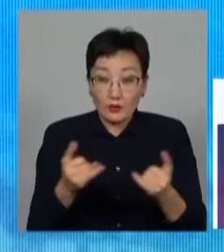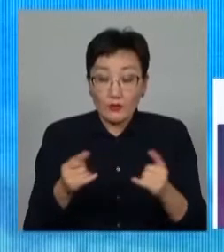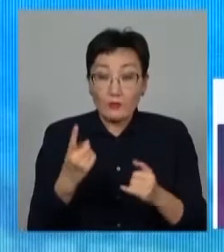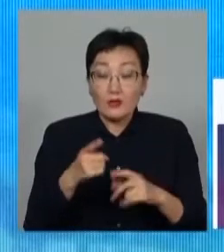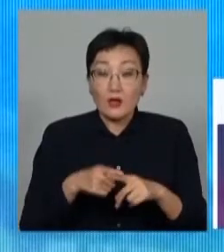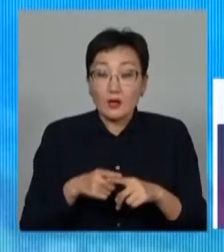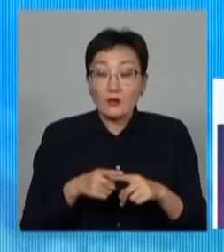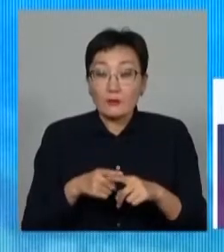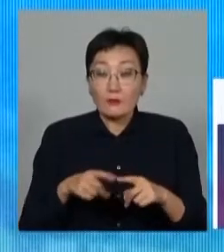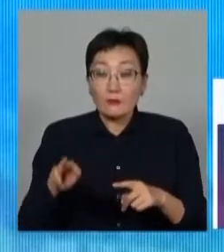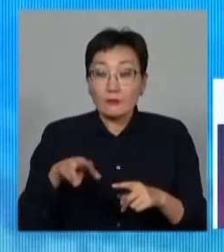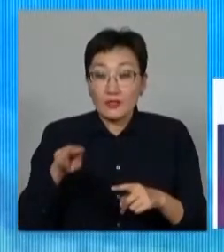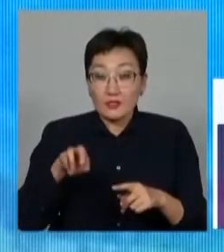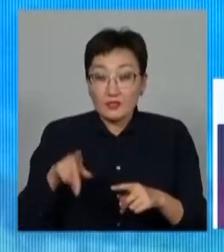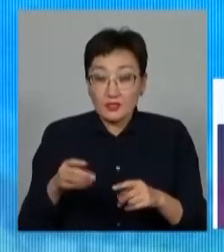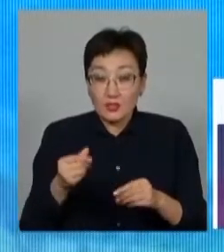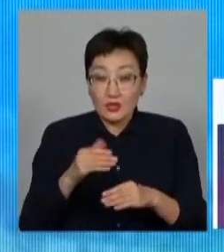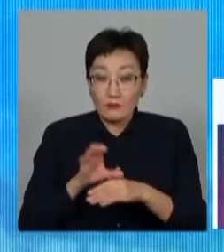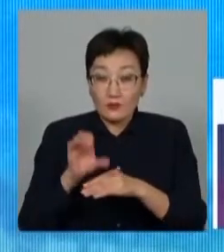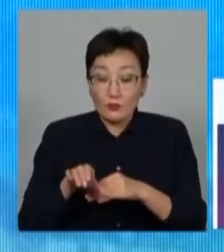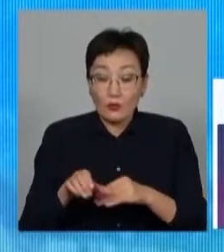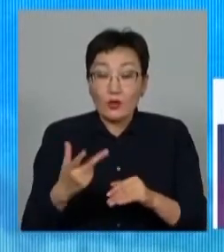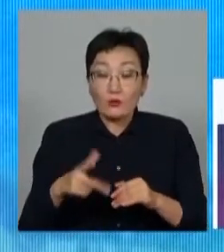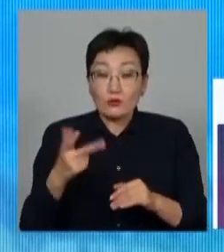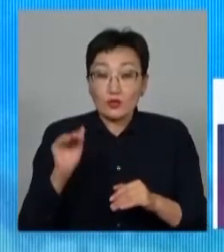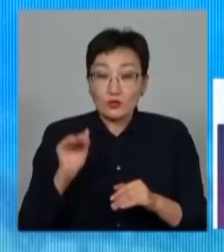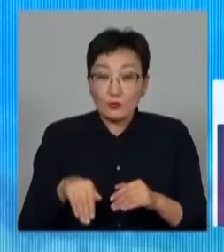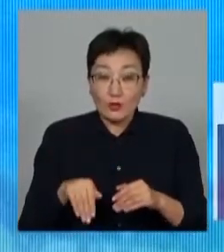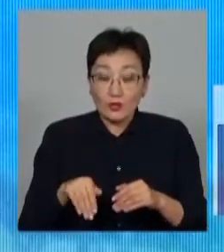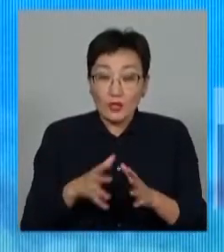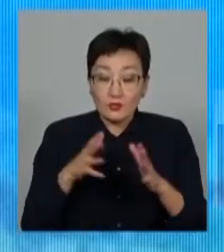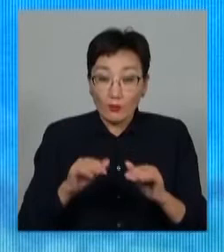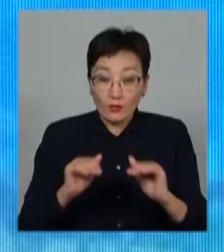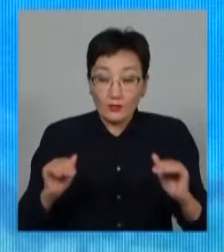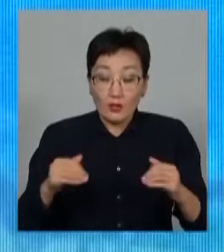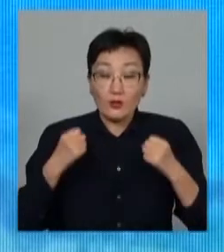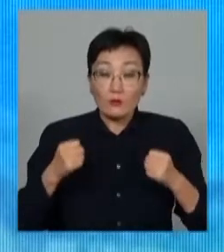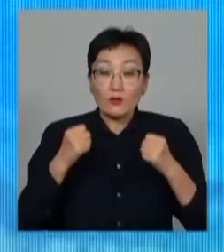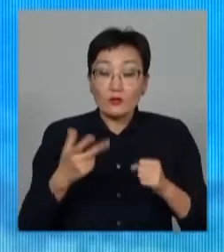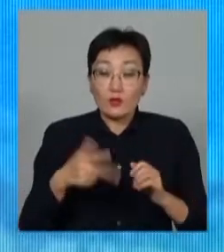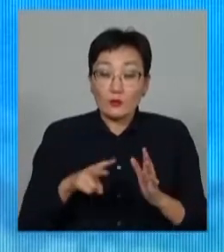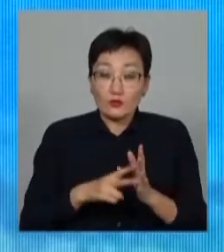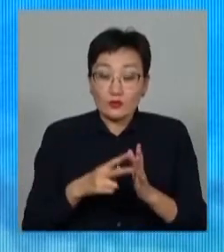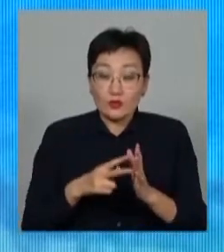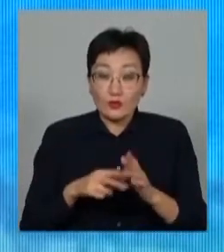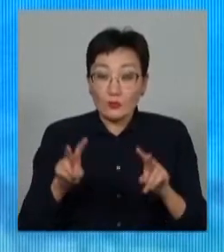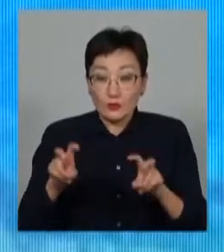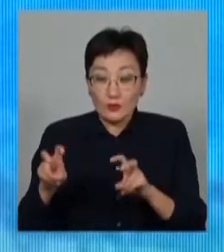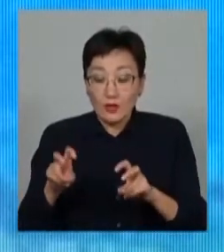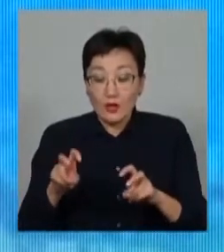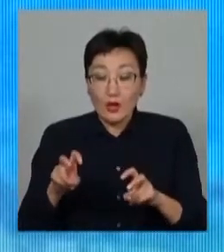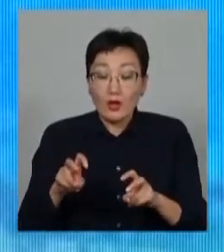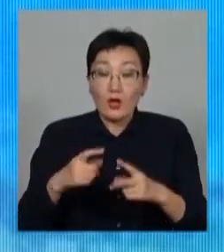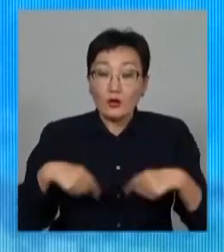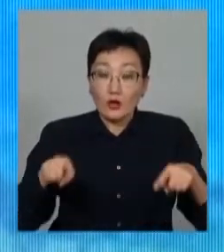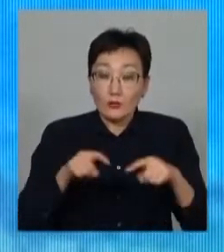бағытталды. Бүгінде Алматыда 33 мыңнан астам бала спорттың 37 түрі бойынша үйірмелерге тегін